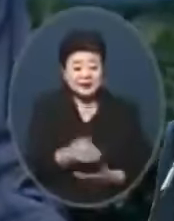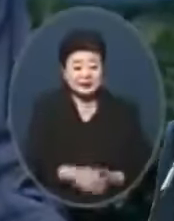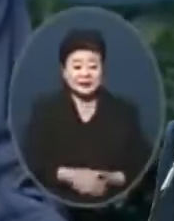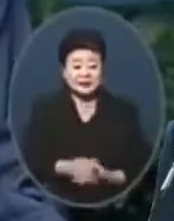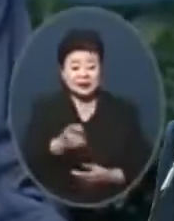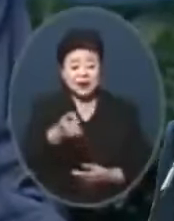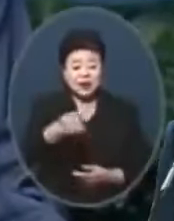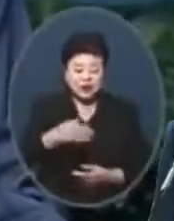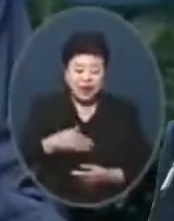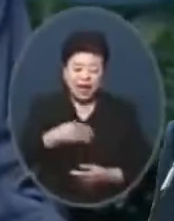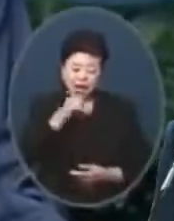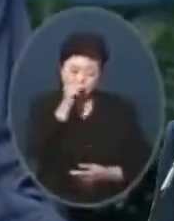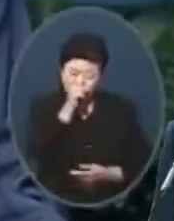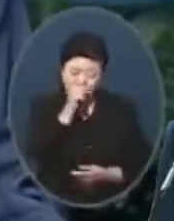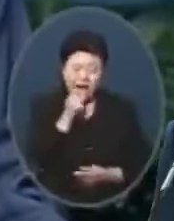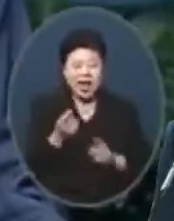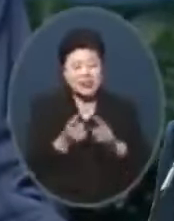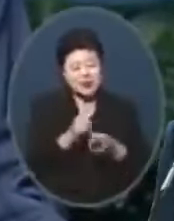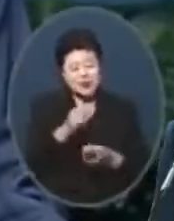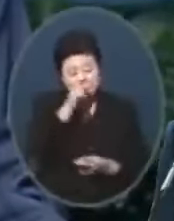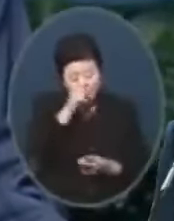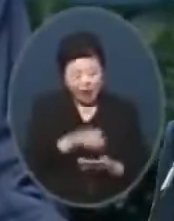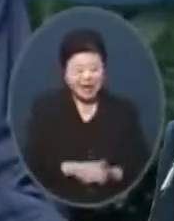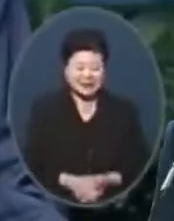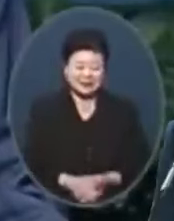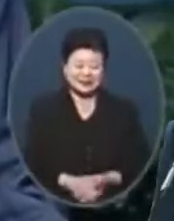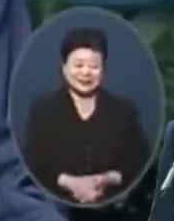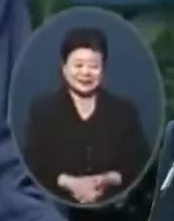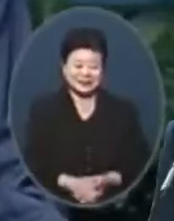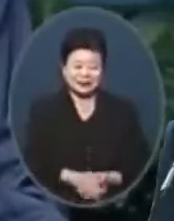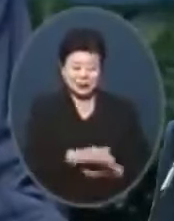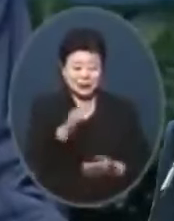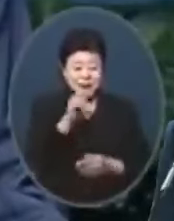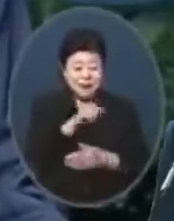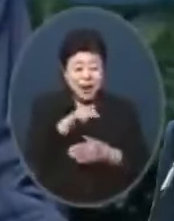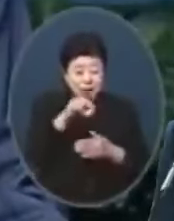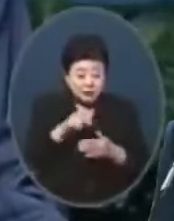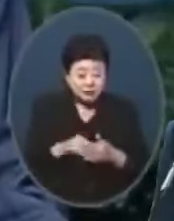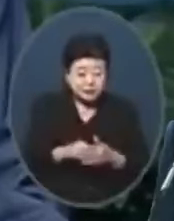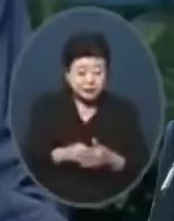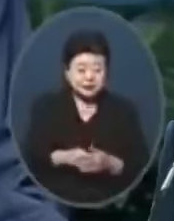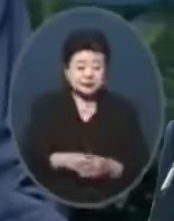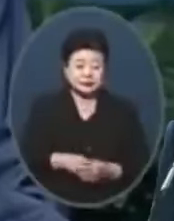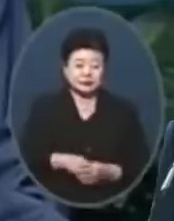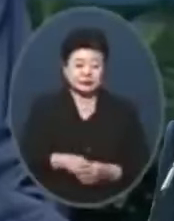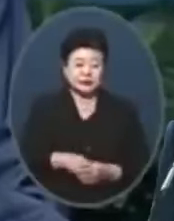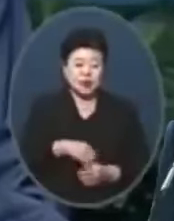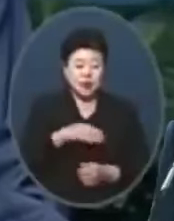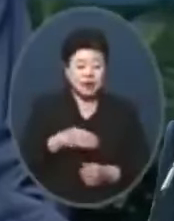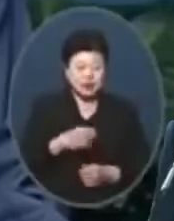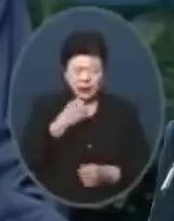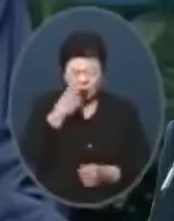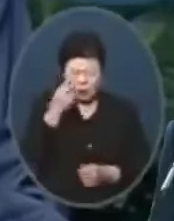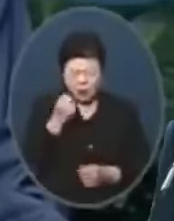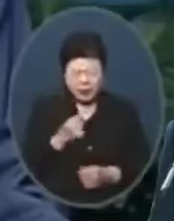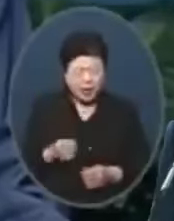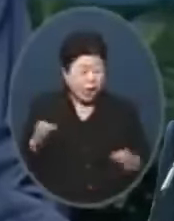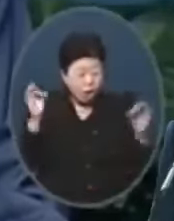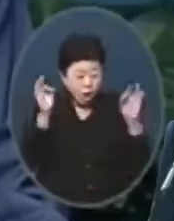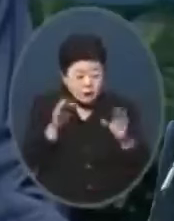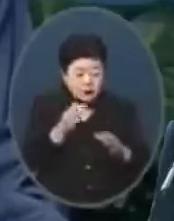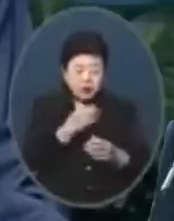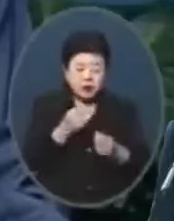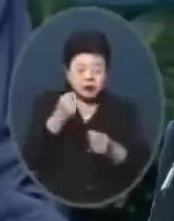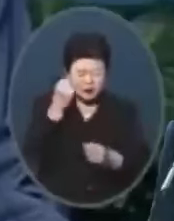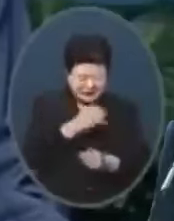너도 좋고 나도 좋고 다 좋은 것입니다. 우리 마음과 환경이 곰팡이가 없어지고 건강하게 되어서